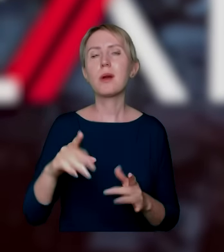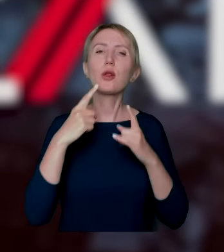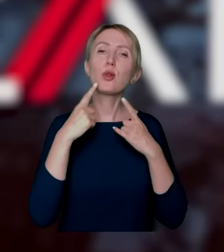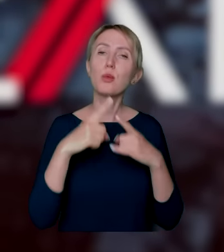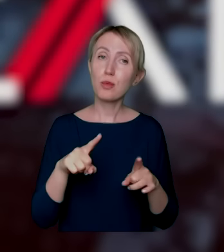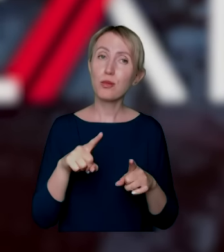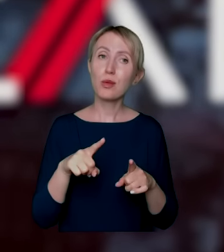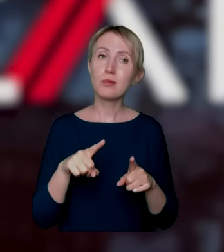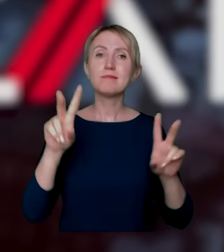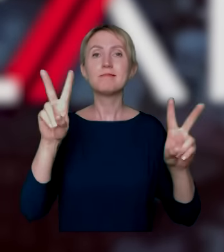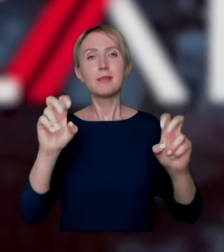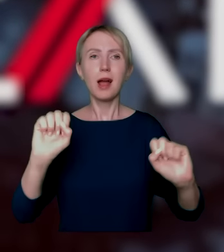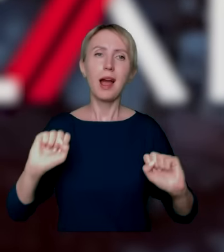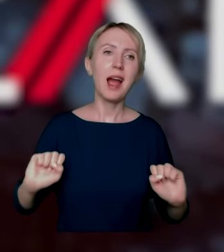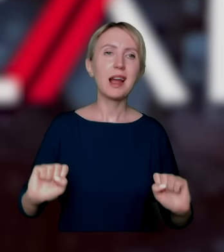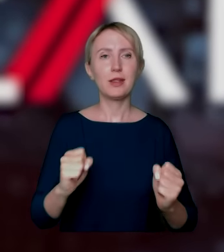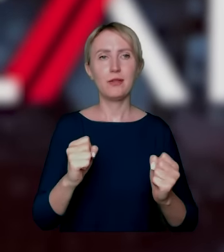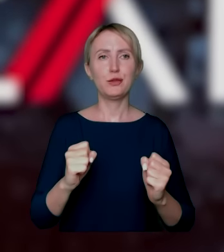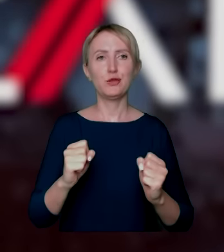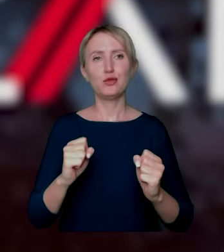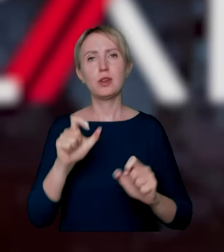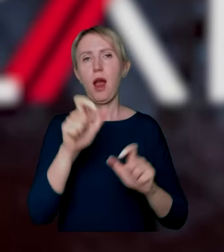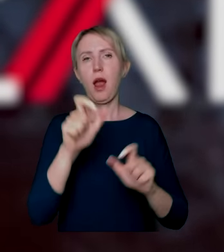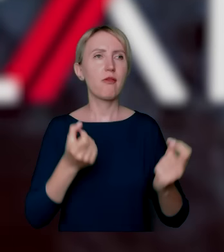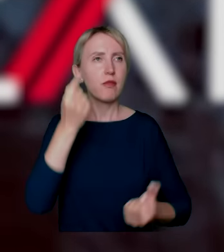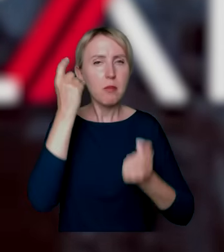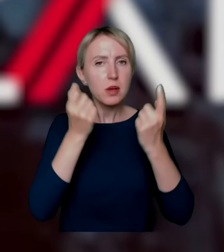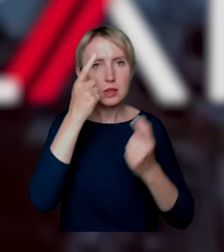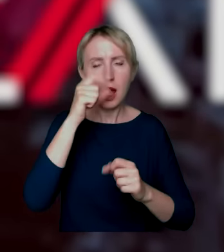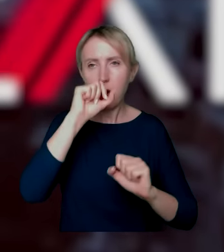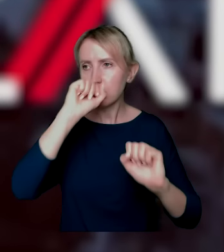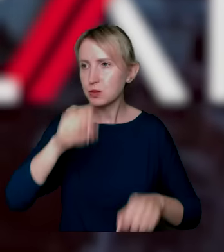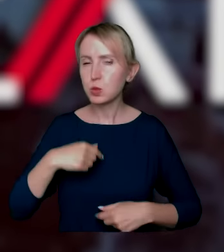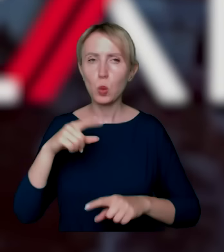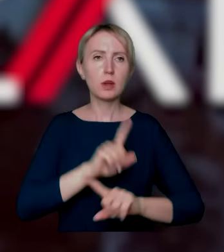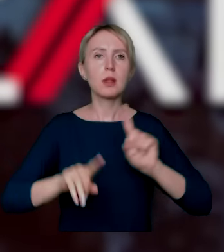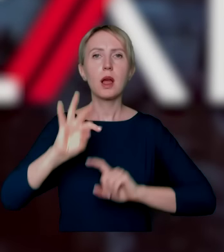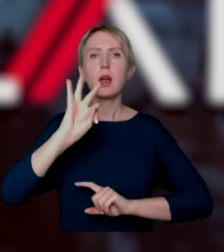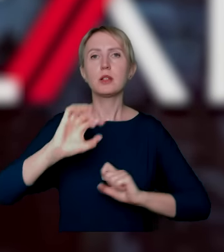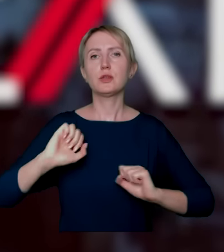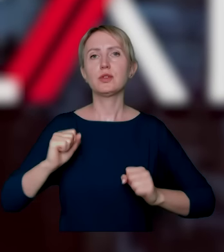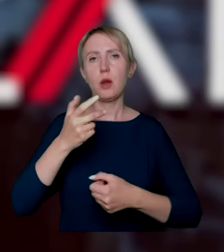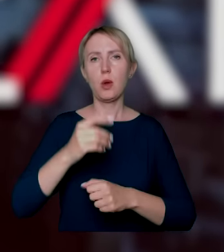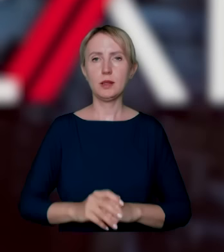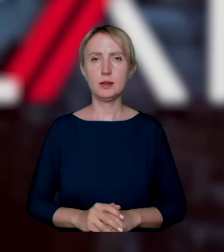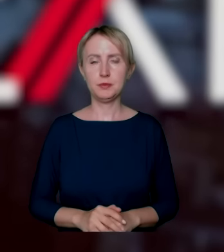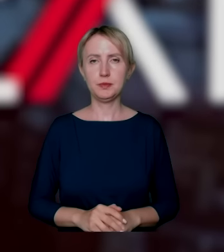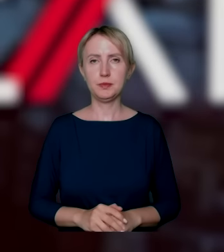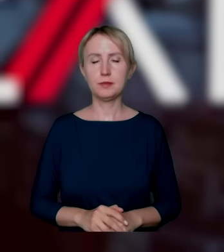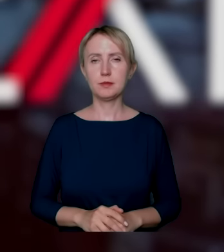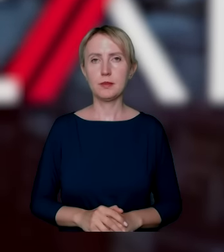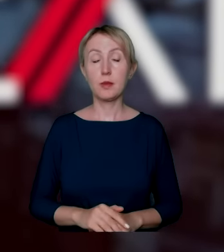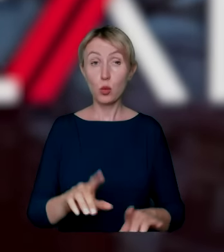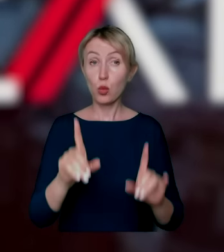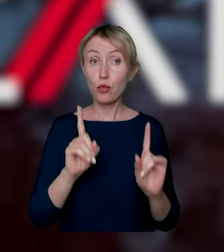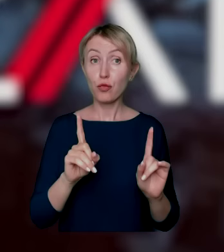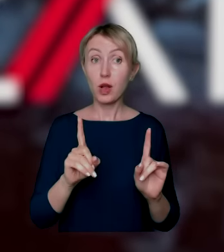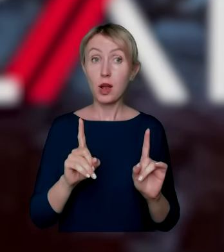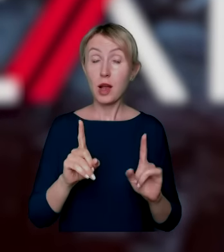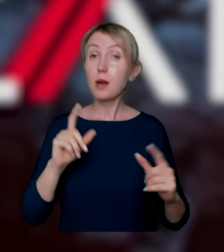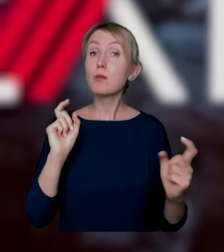zwane aktywiszcze, które co i róż wymyślają coraz bardziej absurdalne tłumaczenia dla swoich prymitywnych wybryków. Tym razem, uwaga,